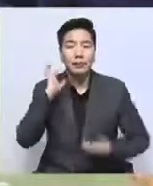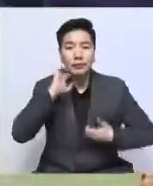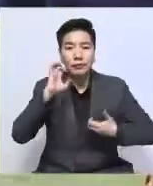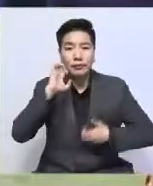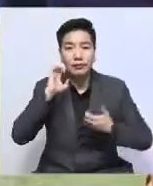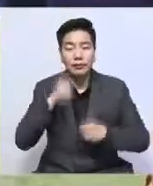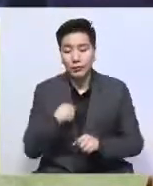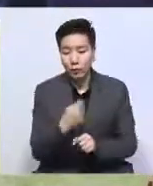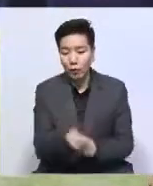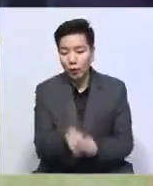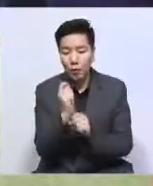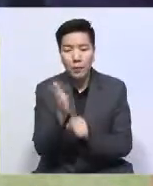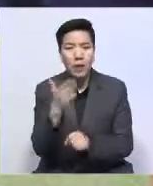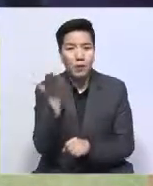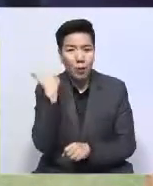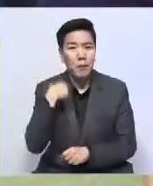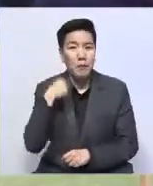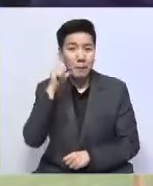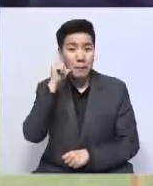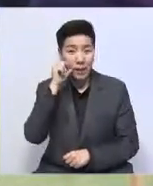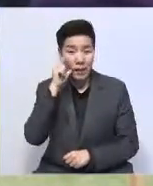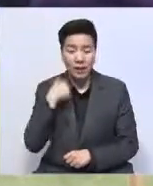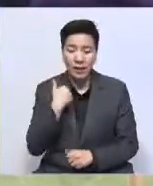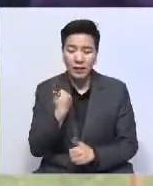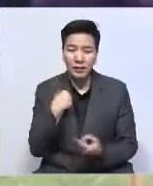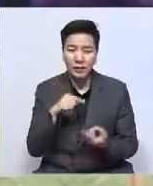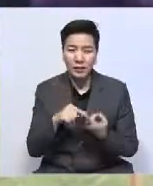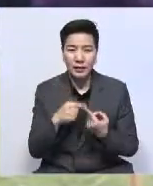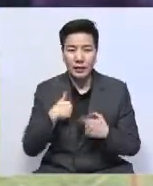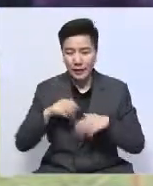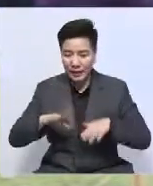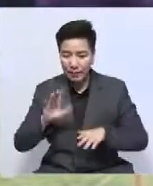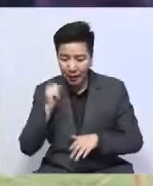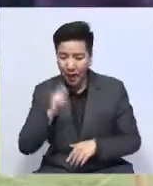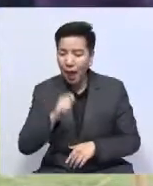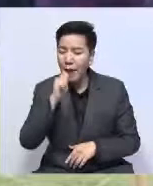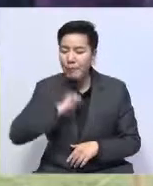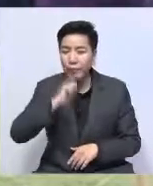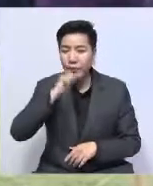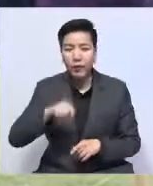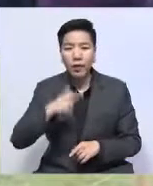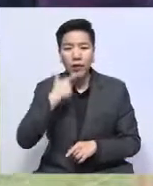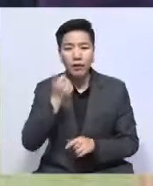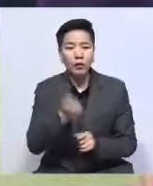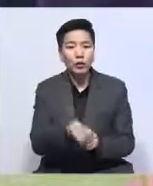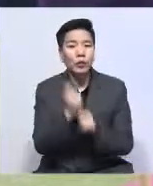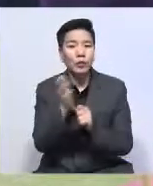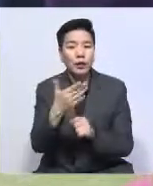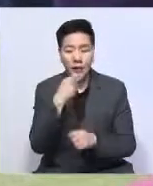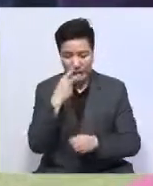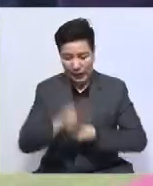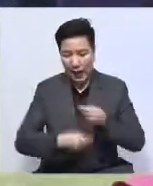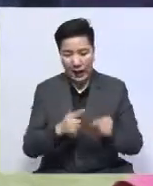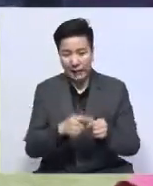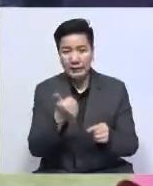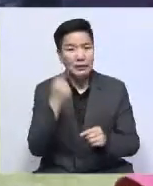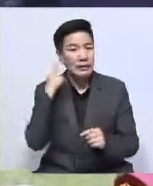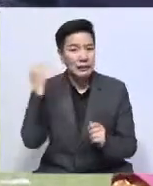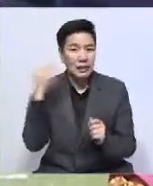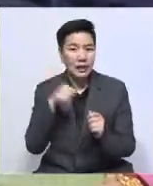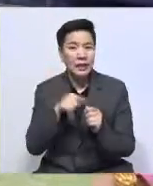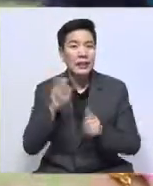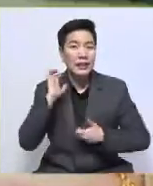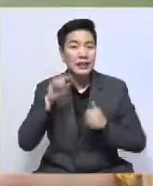ยกินตอนเป็นเด็กช่วงแม่เป็นเด็กกินลิงตกปลาดีมากครับขายดีมากลิงตกปลา